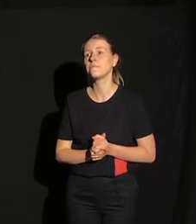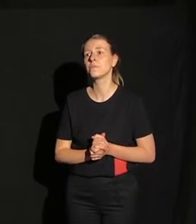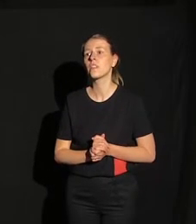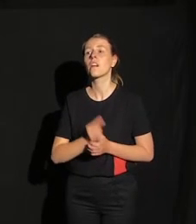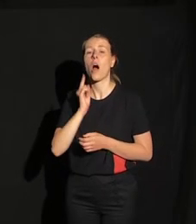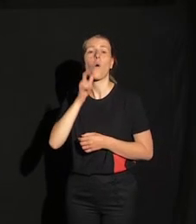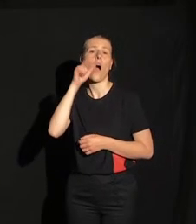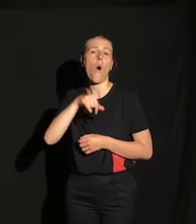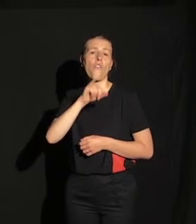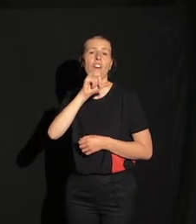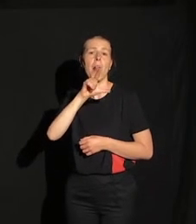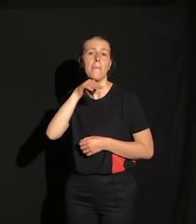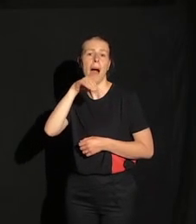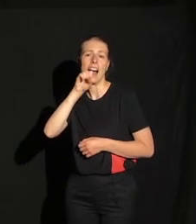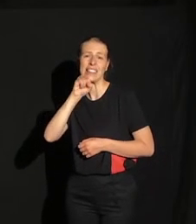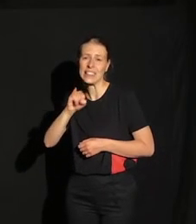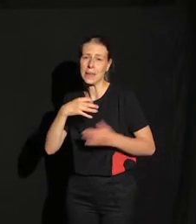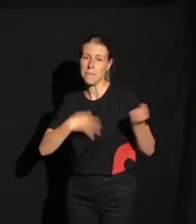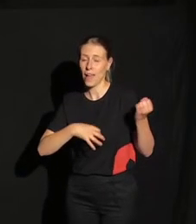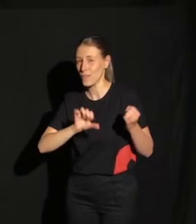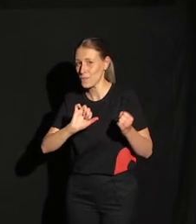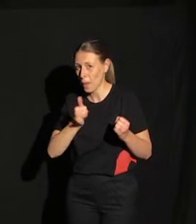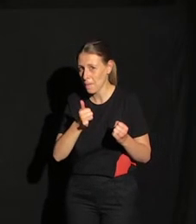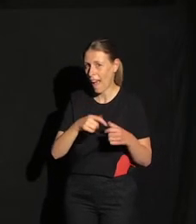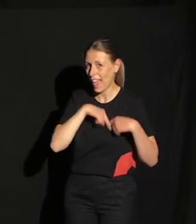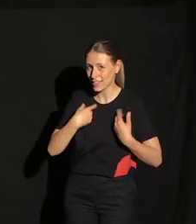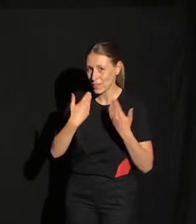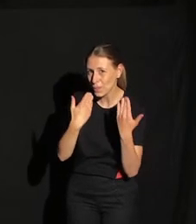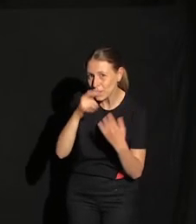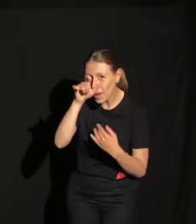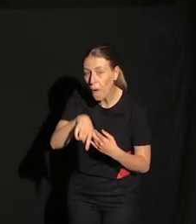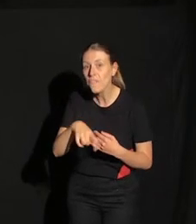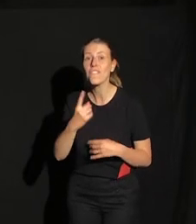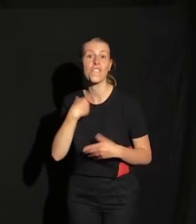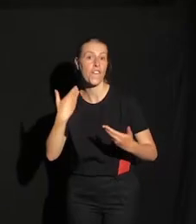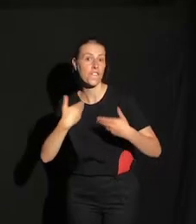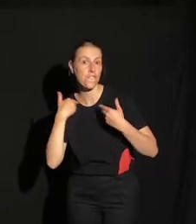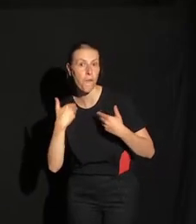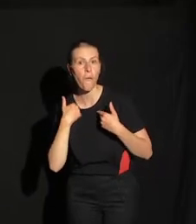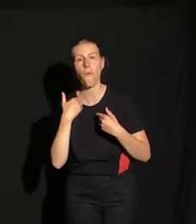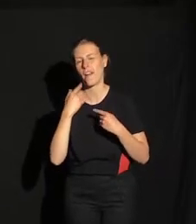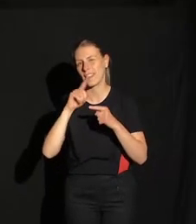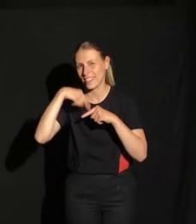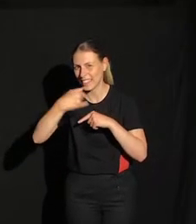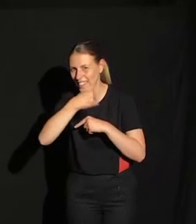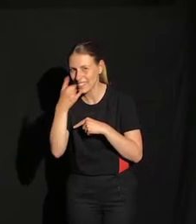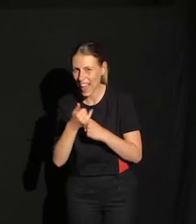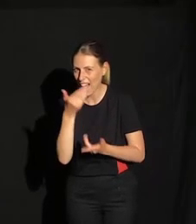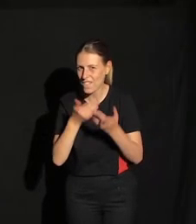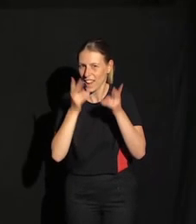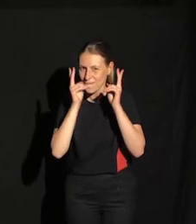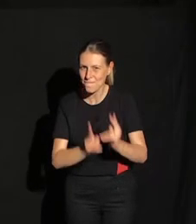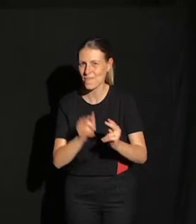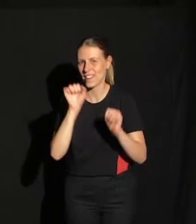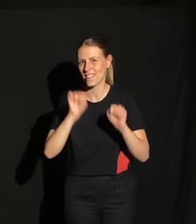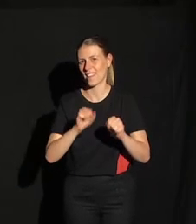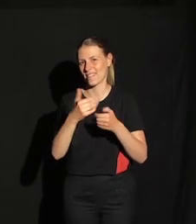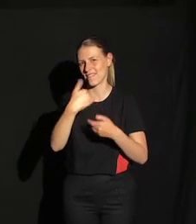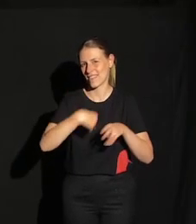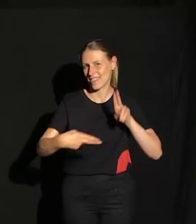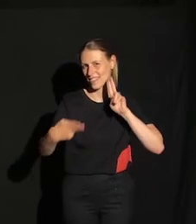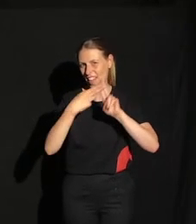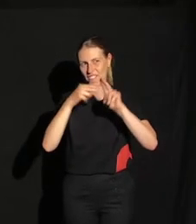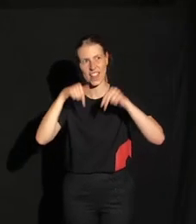Ilmasi-Band, nochmal ganz herzliche Grüße und wir freuen uns, wenn wir uns dann im nächsten Jahr vielleicht wieder hier in